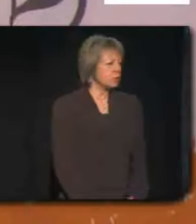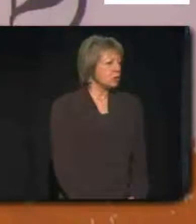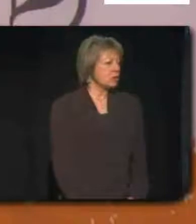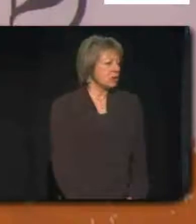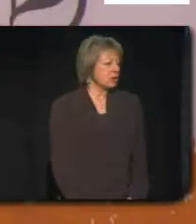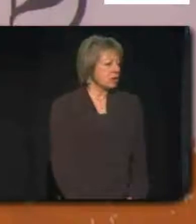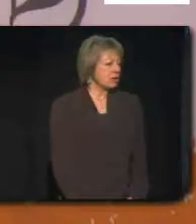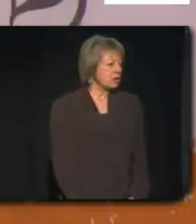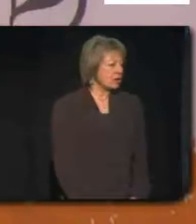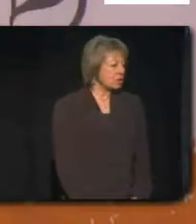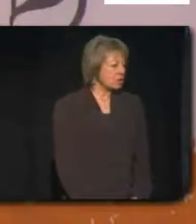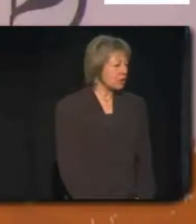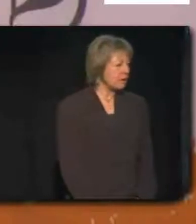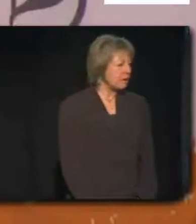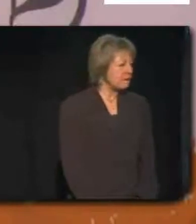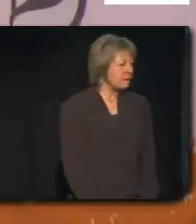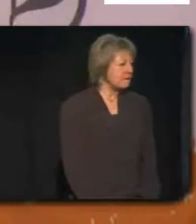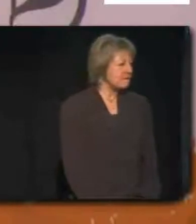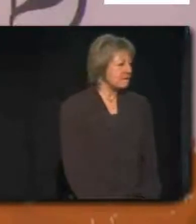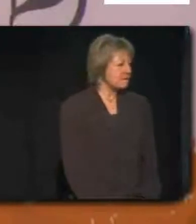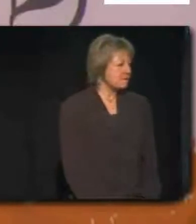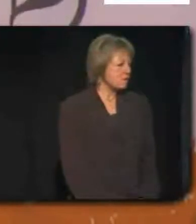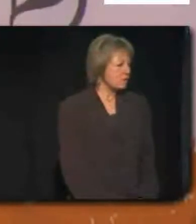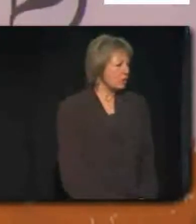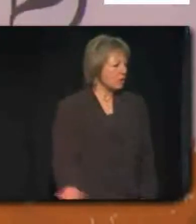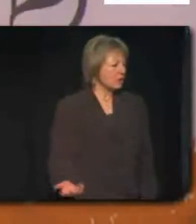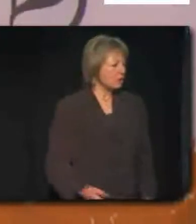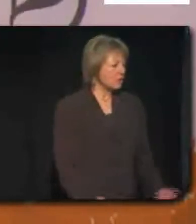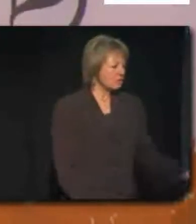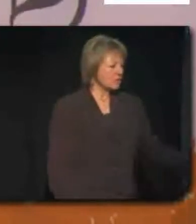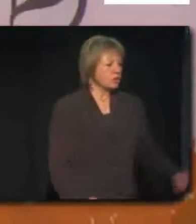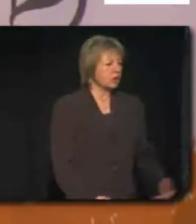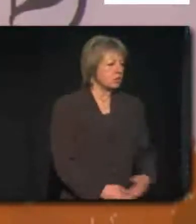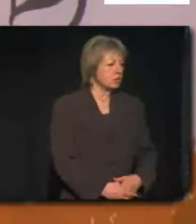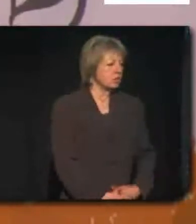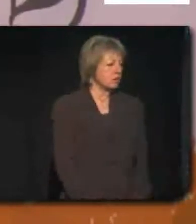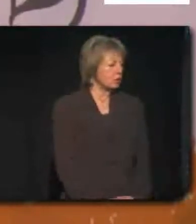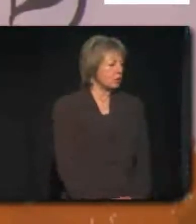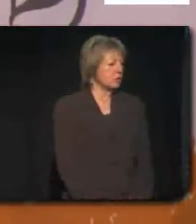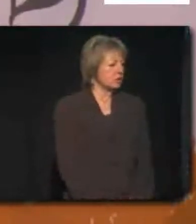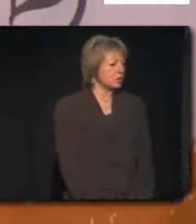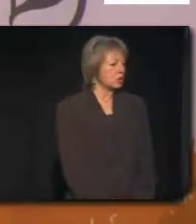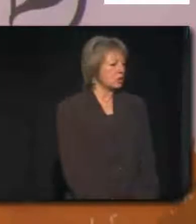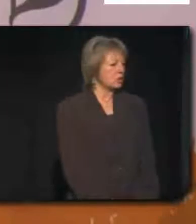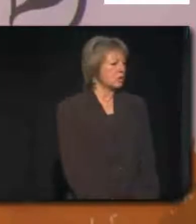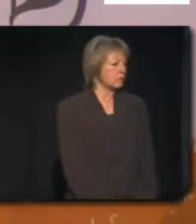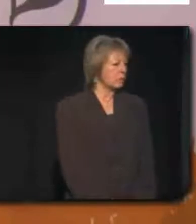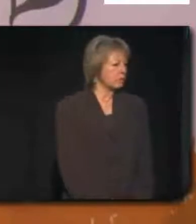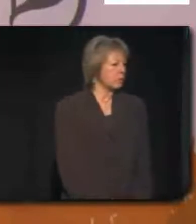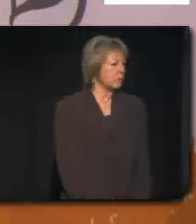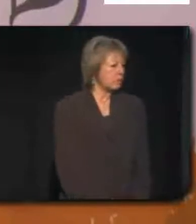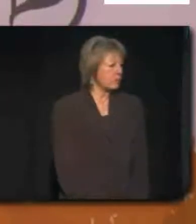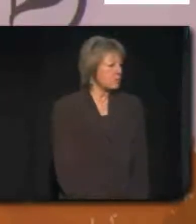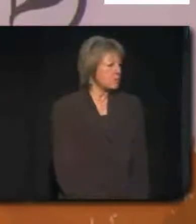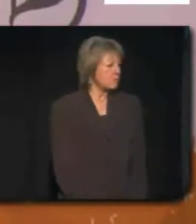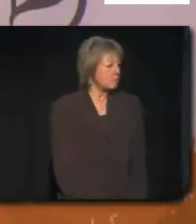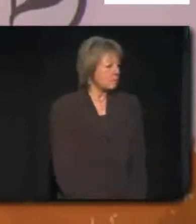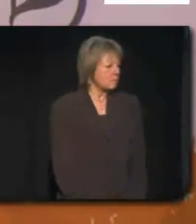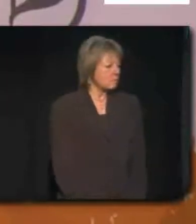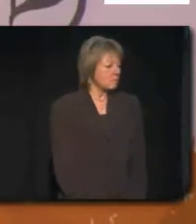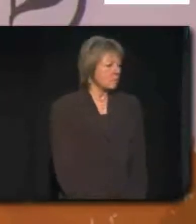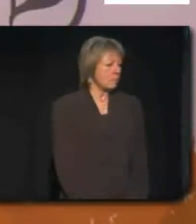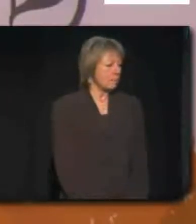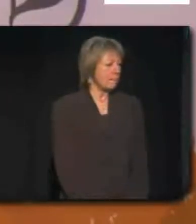nein es sind nicht die programmanträge die wir jetzt abstimmen noch mal wir stimmen jetzt über